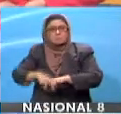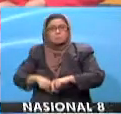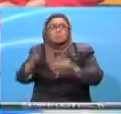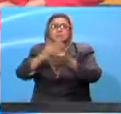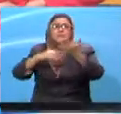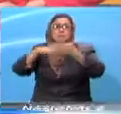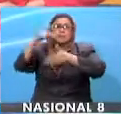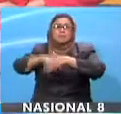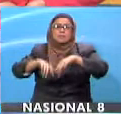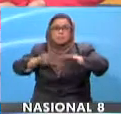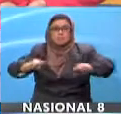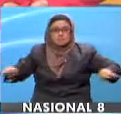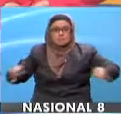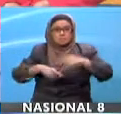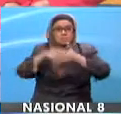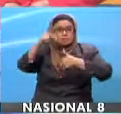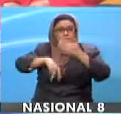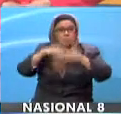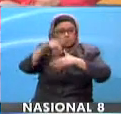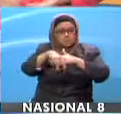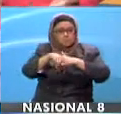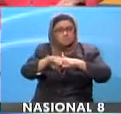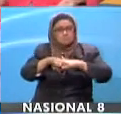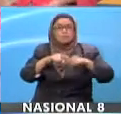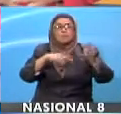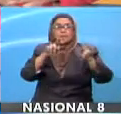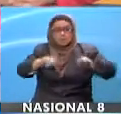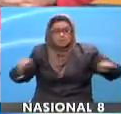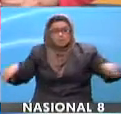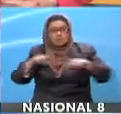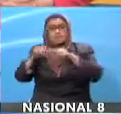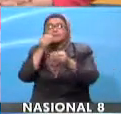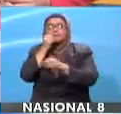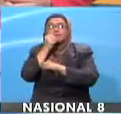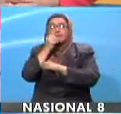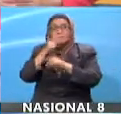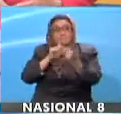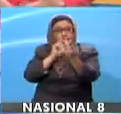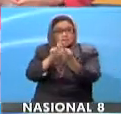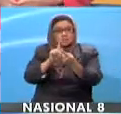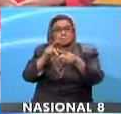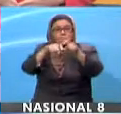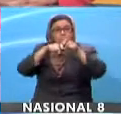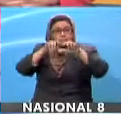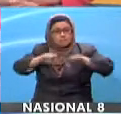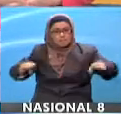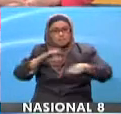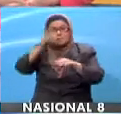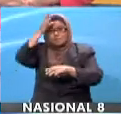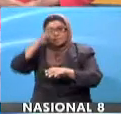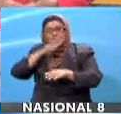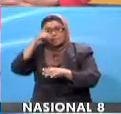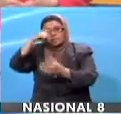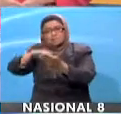yang merangsang minda kanak-kanak dan pemakanan yang sesuai dapat menarik minat kanak-kanak serta para ibu bapa dalam mempelajari ilmu